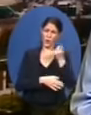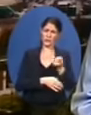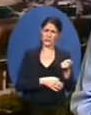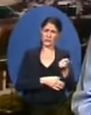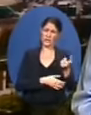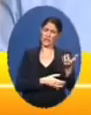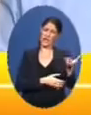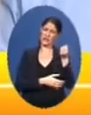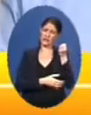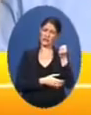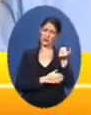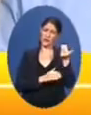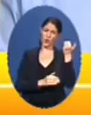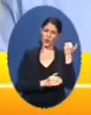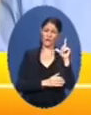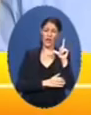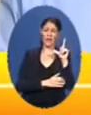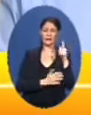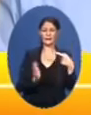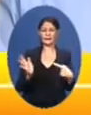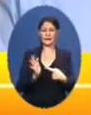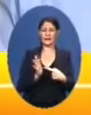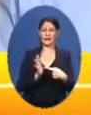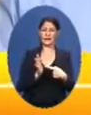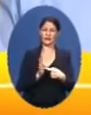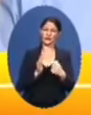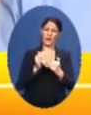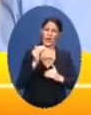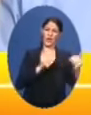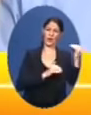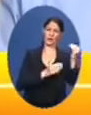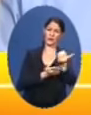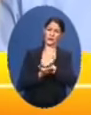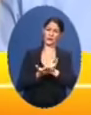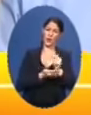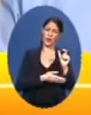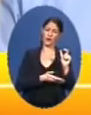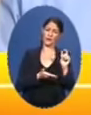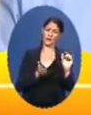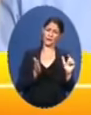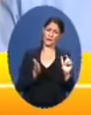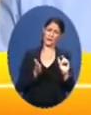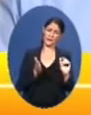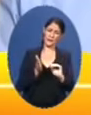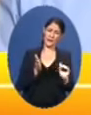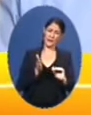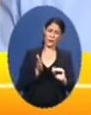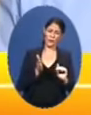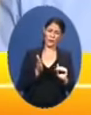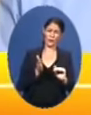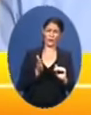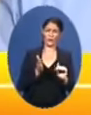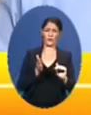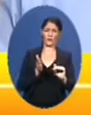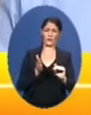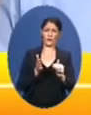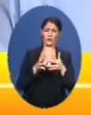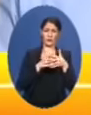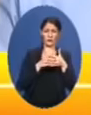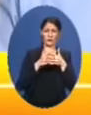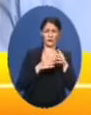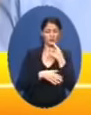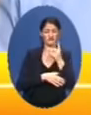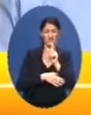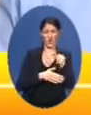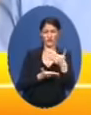להכניס מראש, פשוט כתוצאה מזה שהגדילו את שכר המינימום בחלק מהמקומות בארצות הברית בצורה מאוד מאוד משמעותית, זה הפך להיות